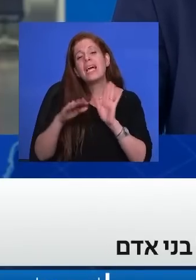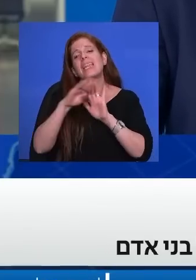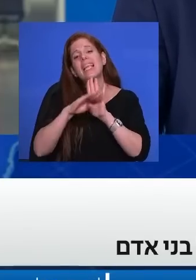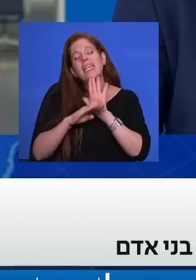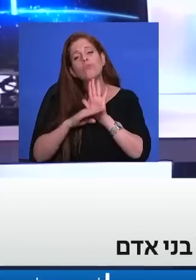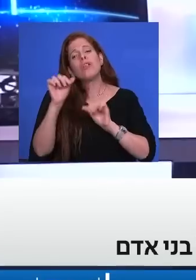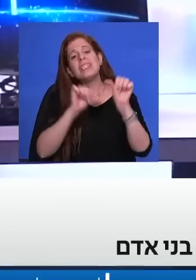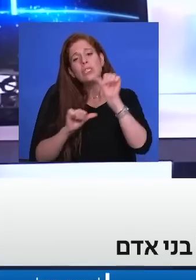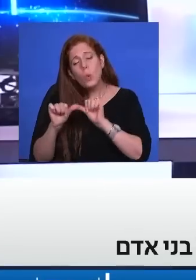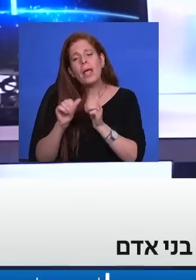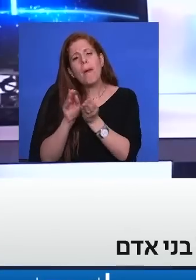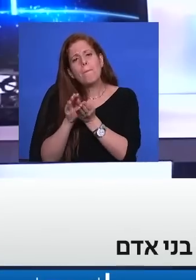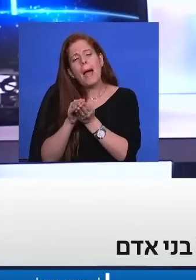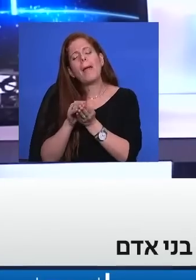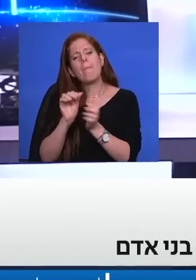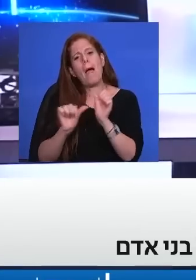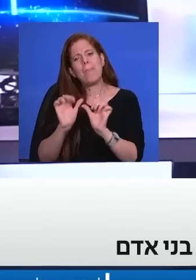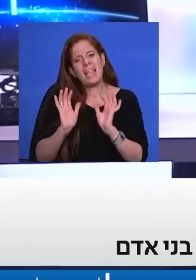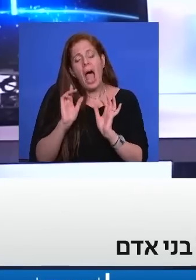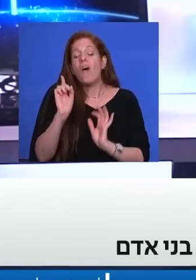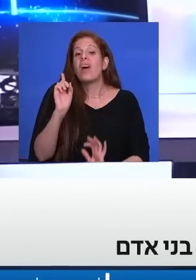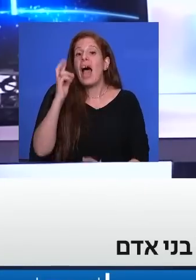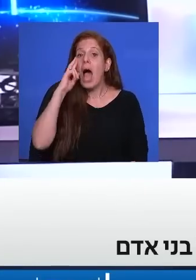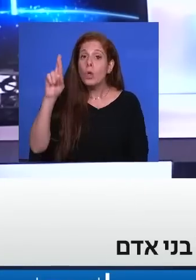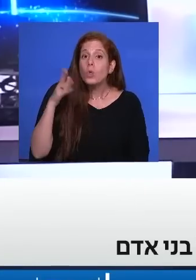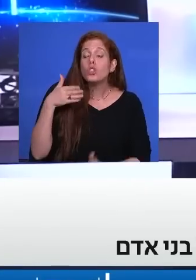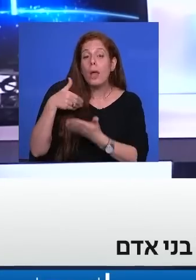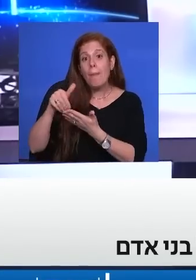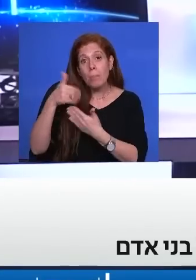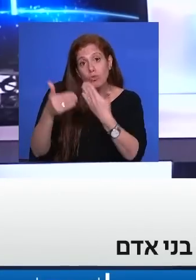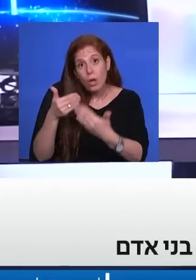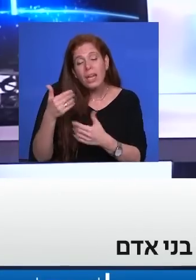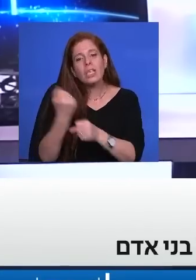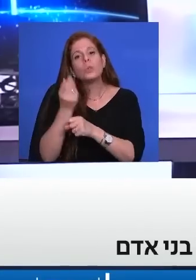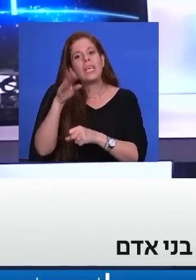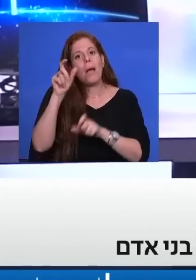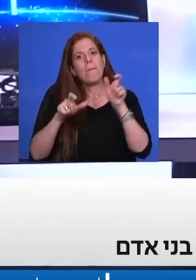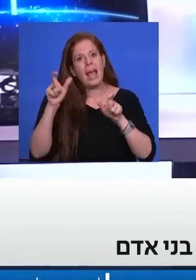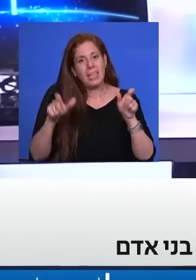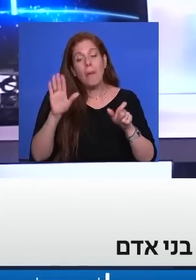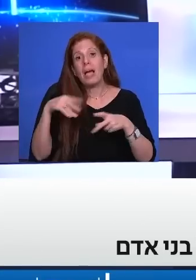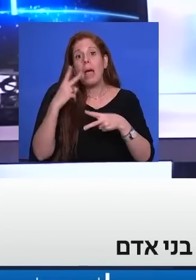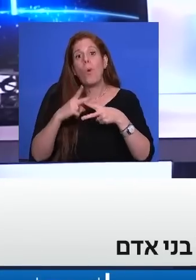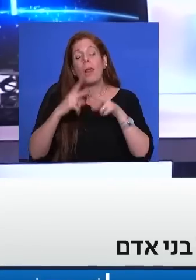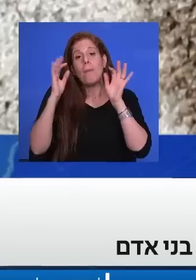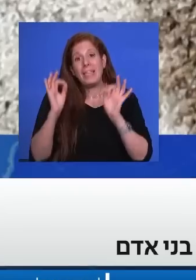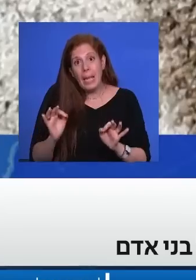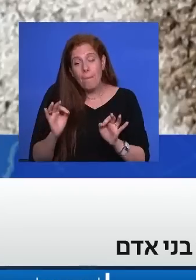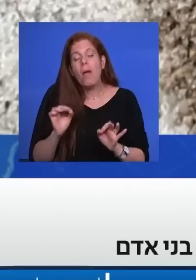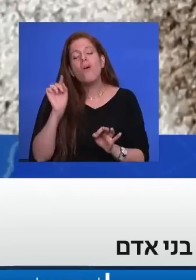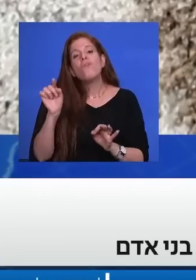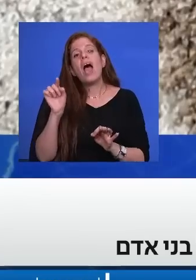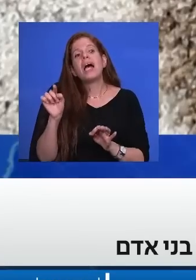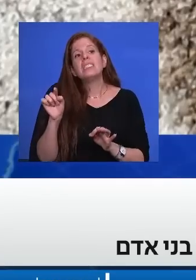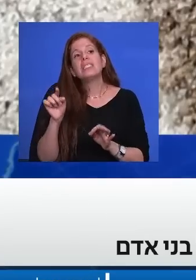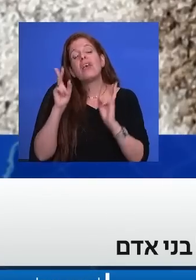במעבדה, עם עכברי מעבדה, אבל הרעיון הוא שבהמשך יפתחו ויעשו את זה גם מבני אדם, גם עם חולים אמיתיים, ואז